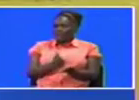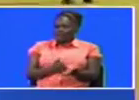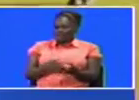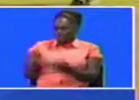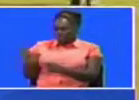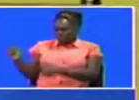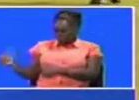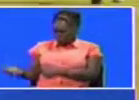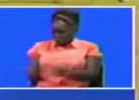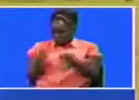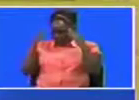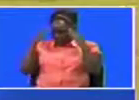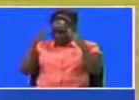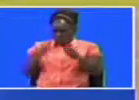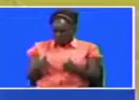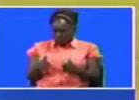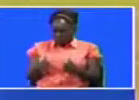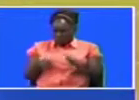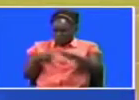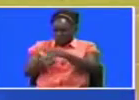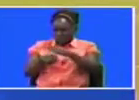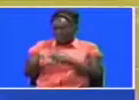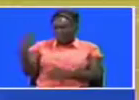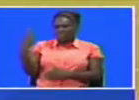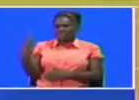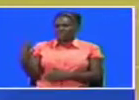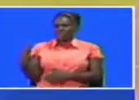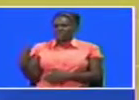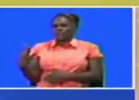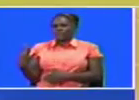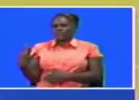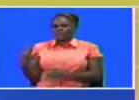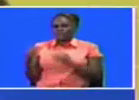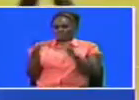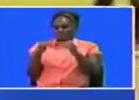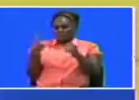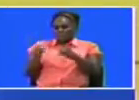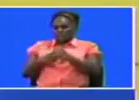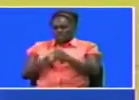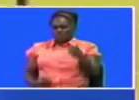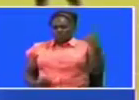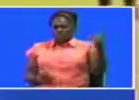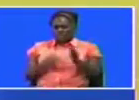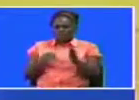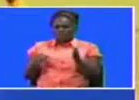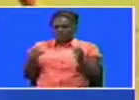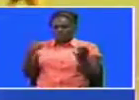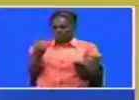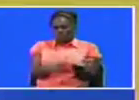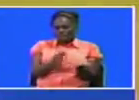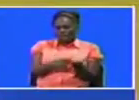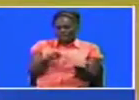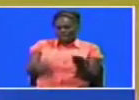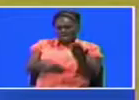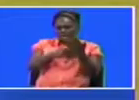Sliders walitia kimiani mabao matatu na kufanya mambo kuwa 6-1 kabla ya Weatherhead kuongeza mabao